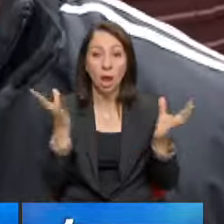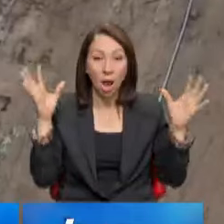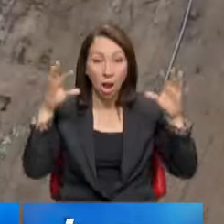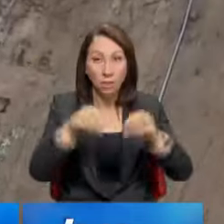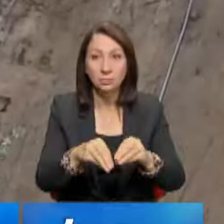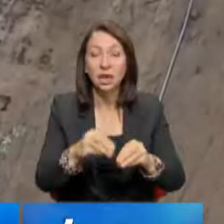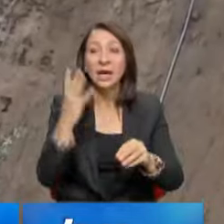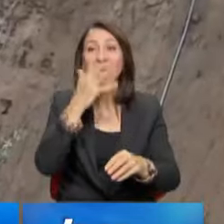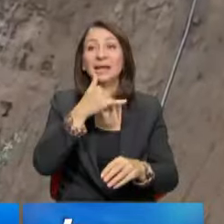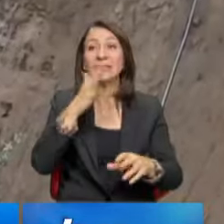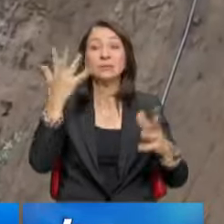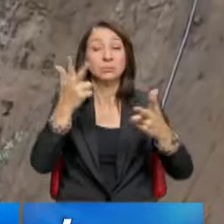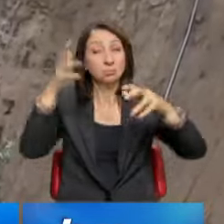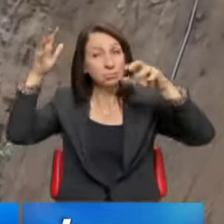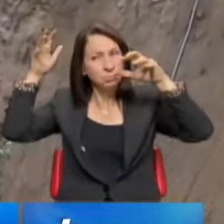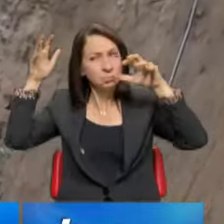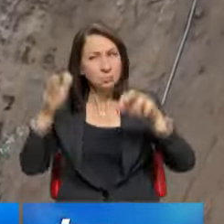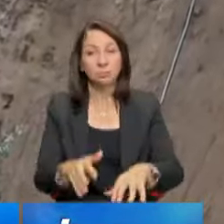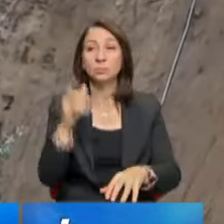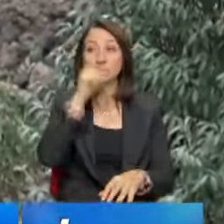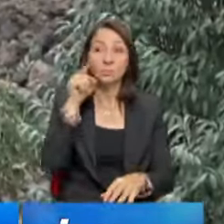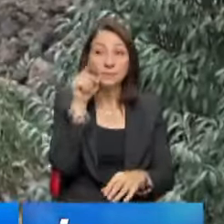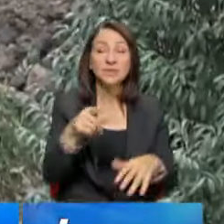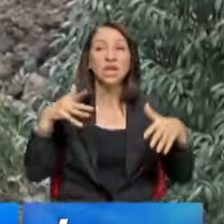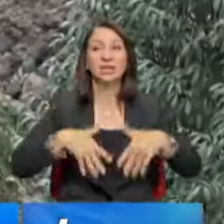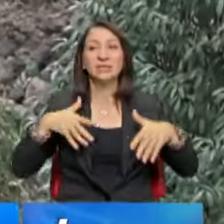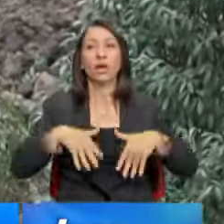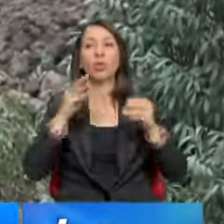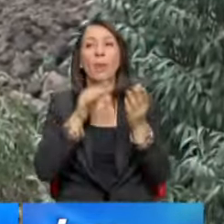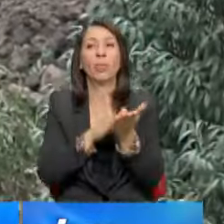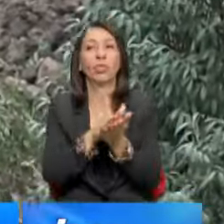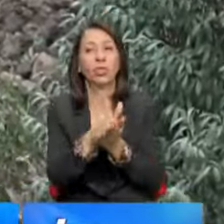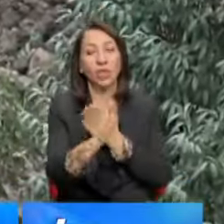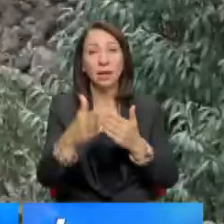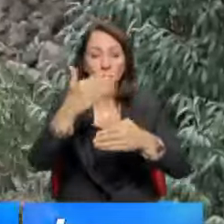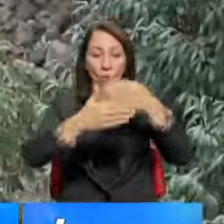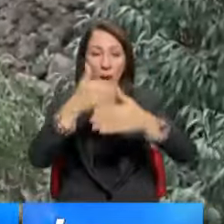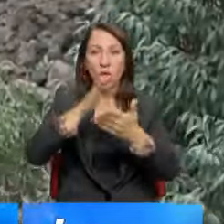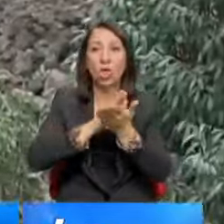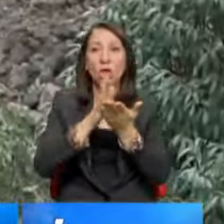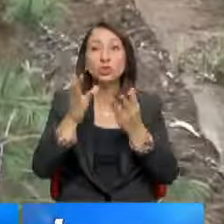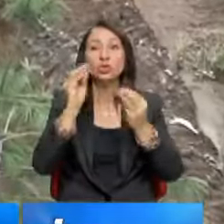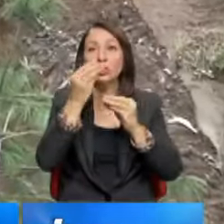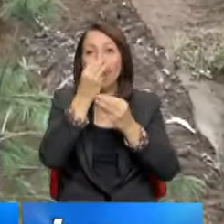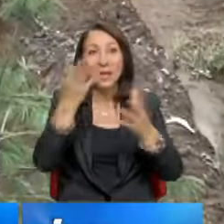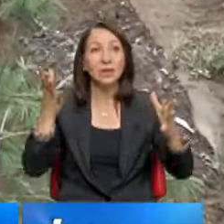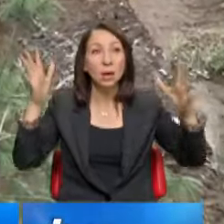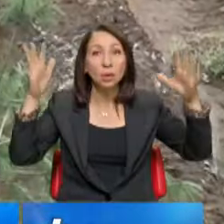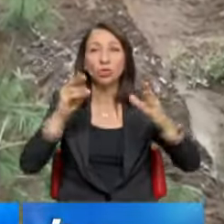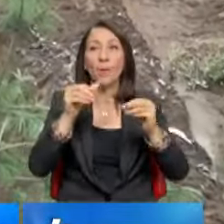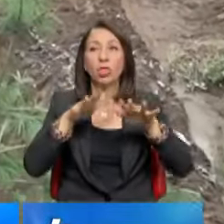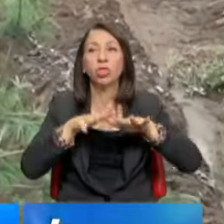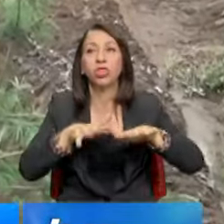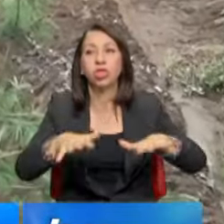toplandık sonradan. Karadeniz'i etkisi altına alan şiddetli yağışlar Rize'de heyelana sebep oldu. İstinat duvarı çökünce çocuk parkının altındaki toprak